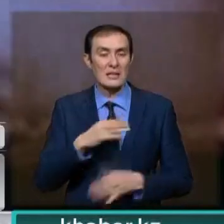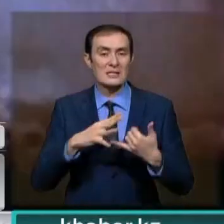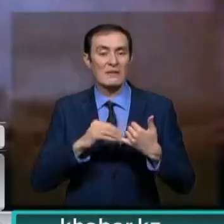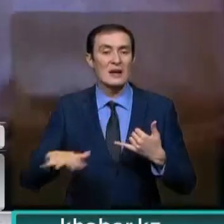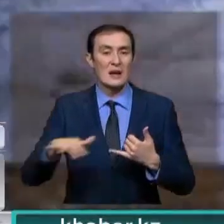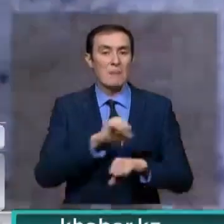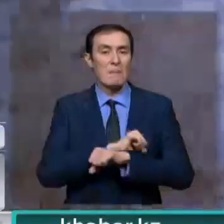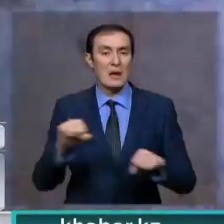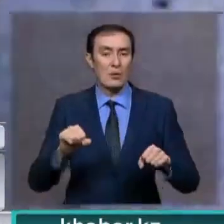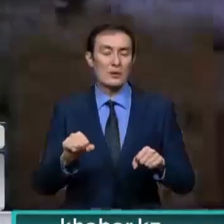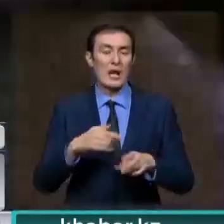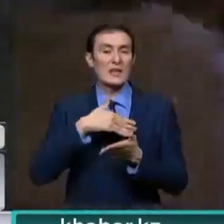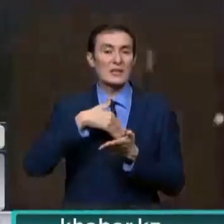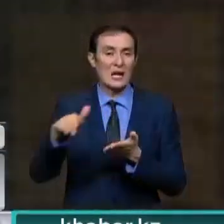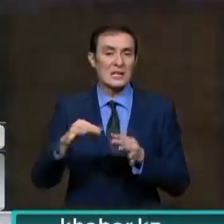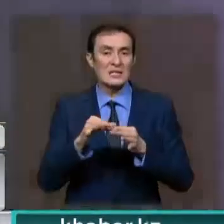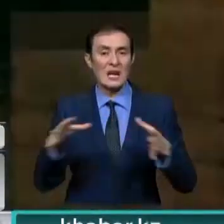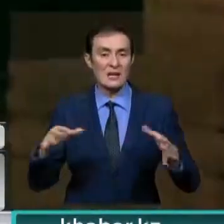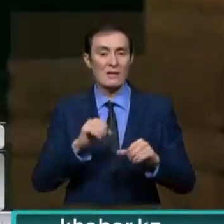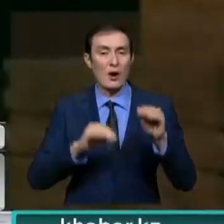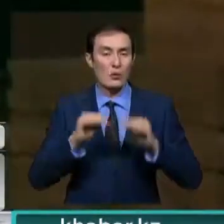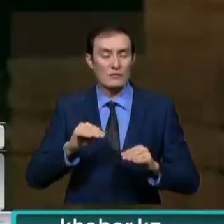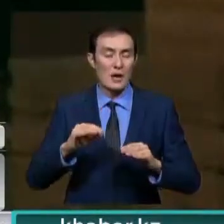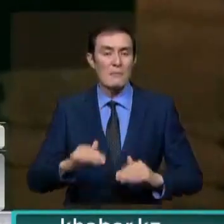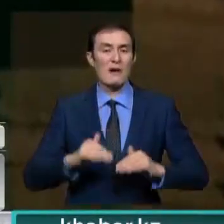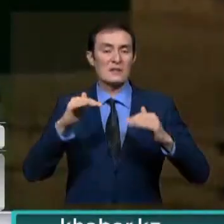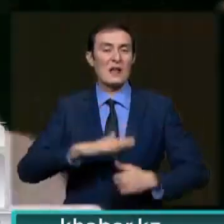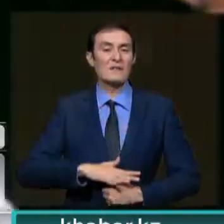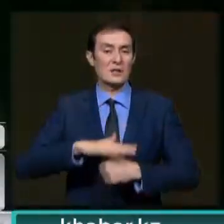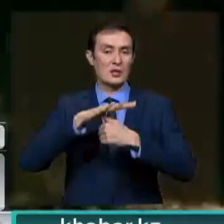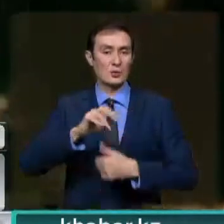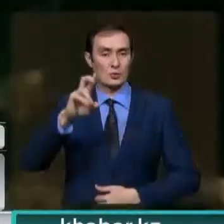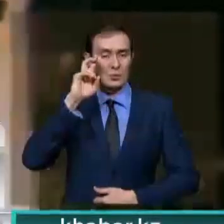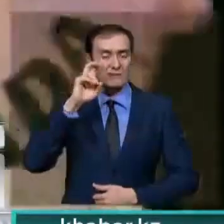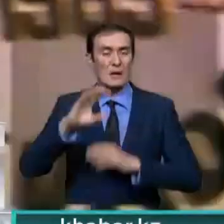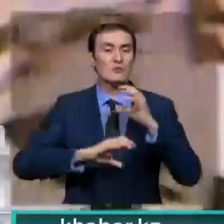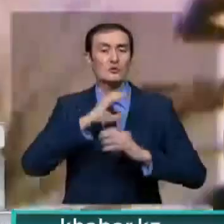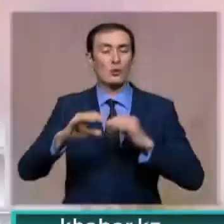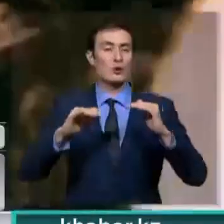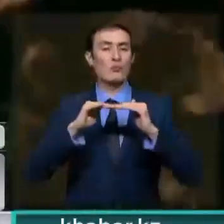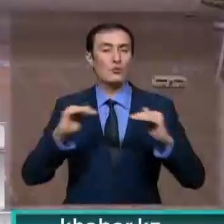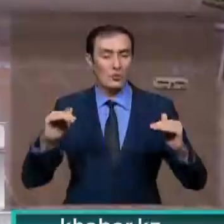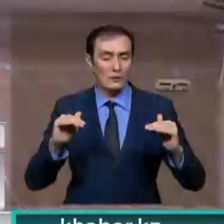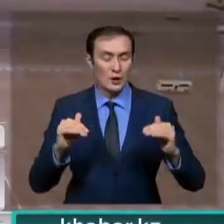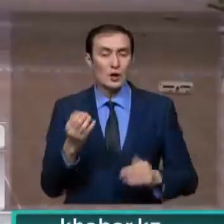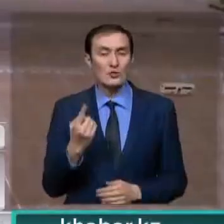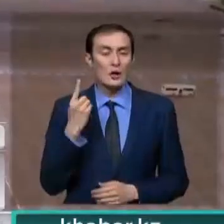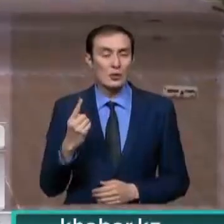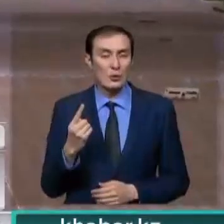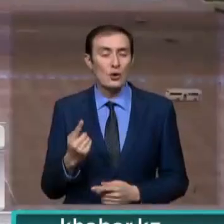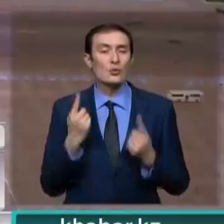добровольный отказ от ядерного оружия значительно повысило авторитет государства на международной арене еще одну